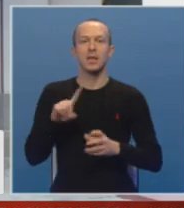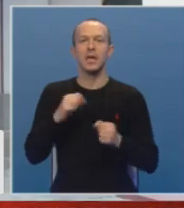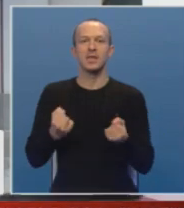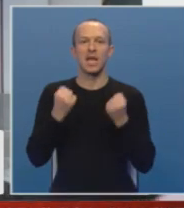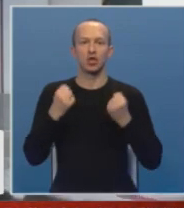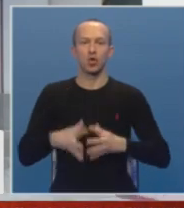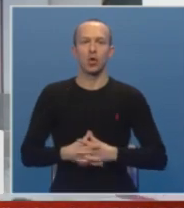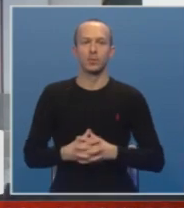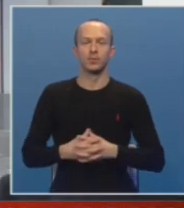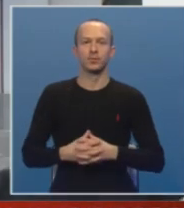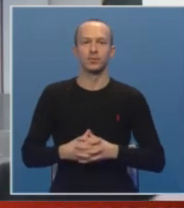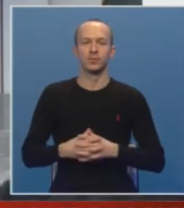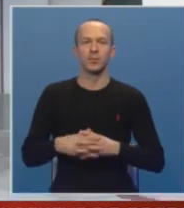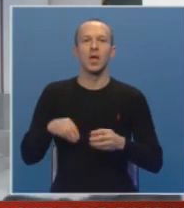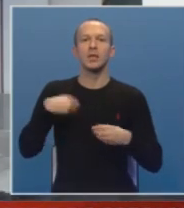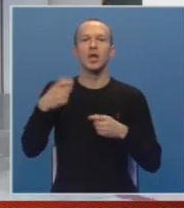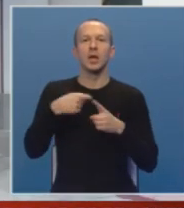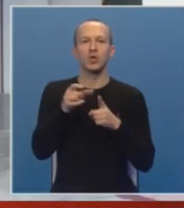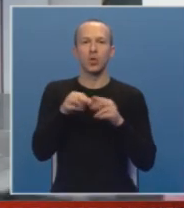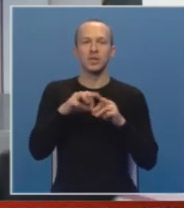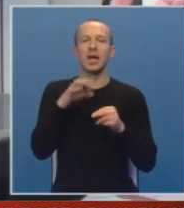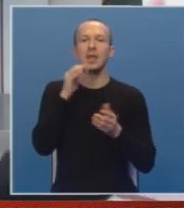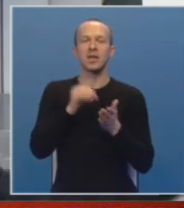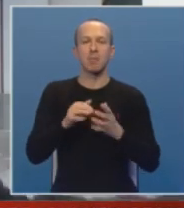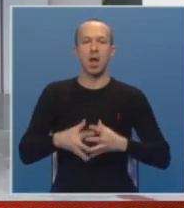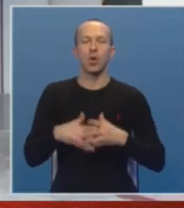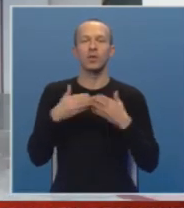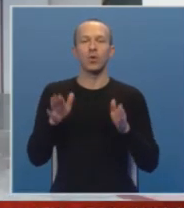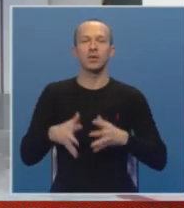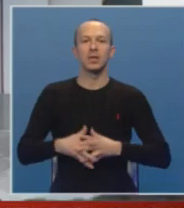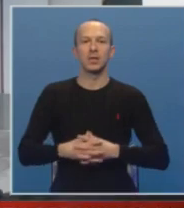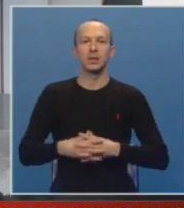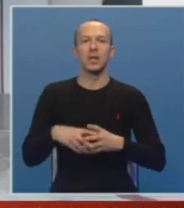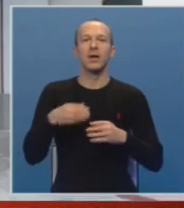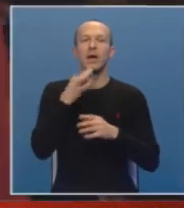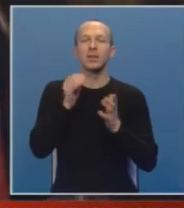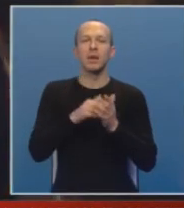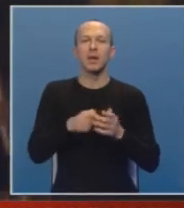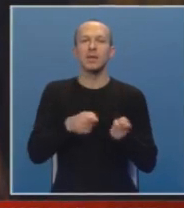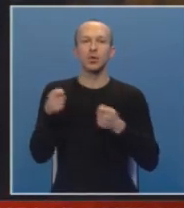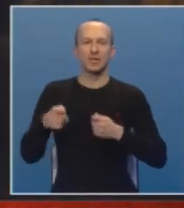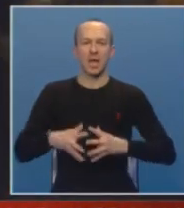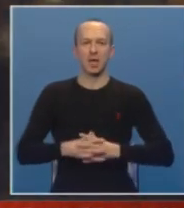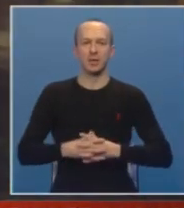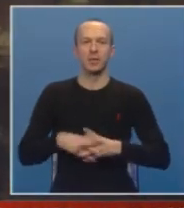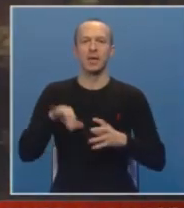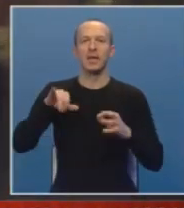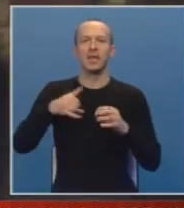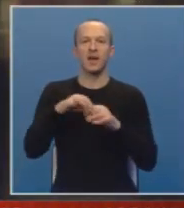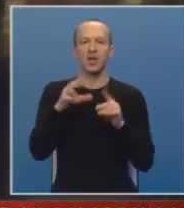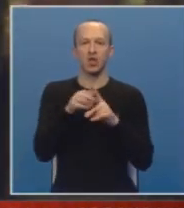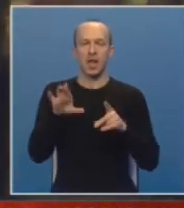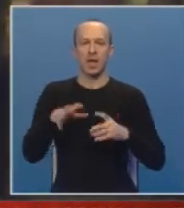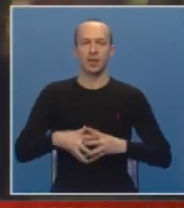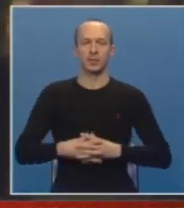teško. Dodat kadioncu proti kad treba, otvoriti dvijeri kad treba, kad iznose evanđelje, kad iznosim